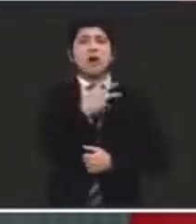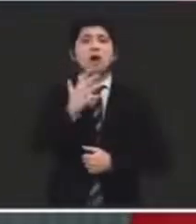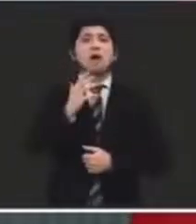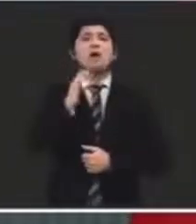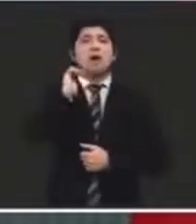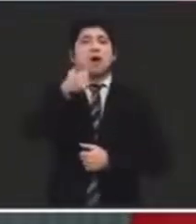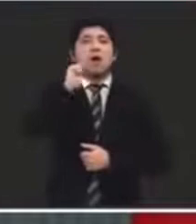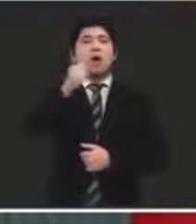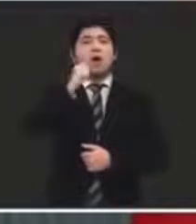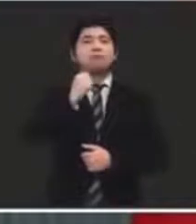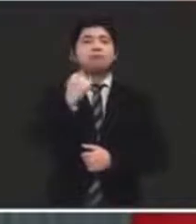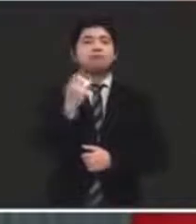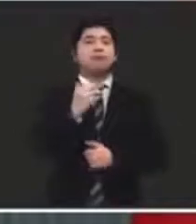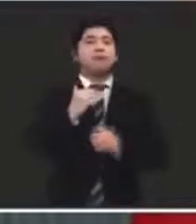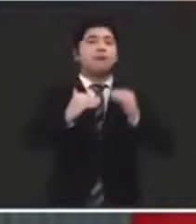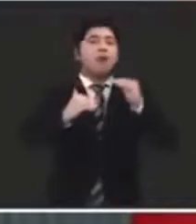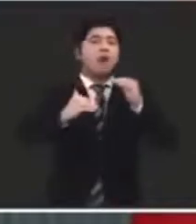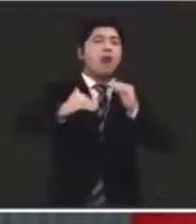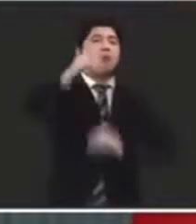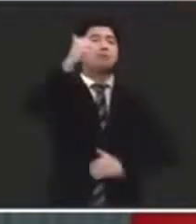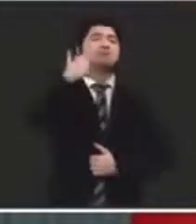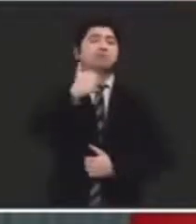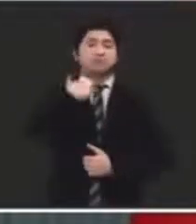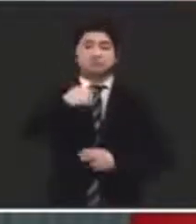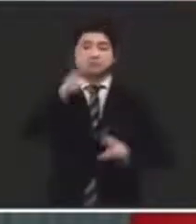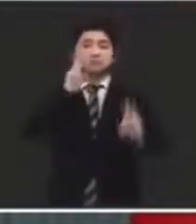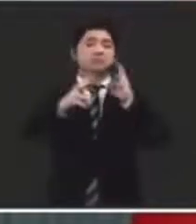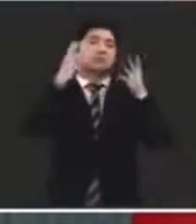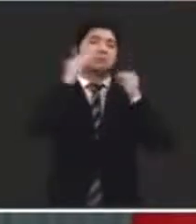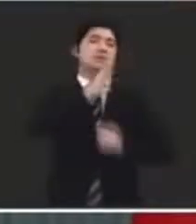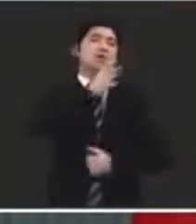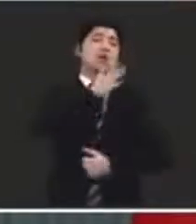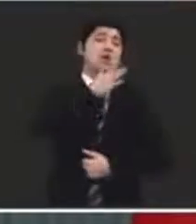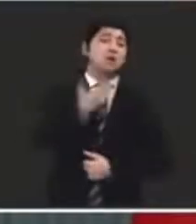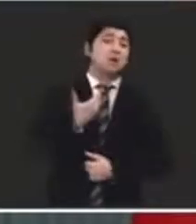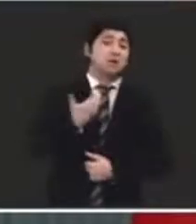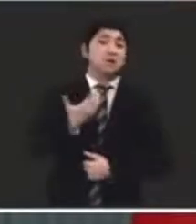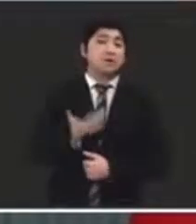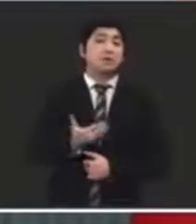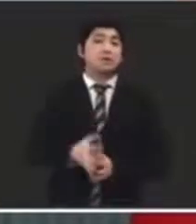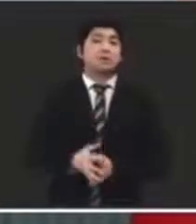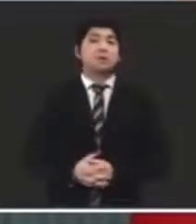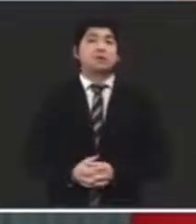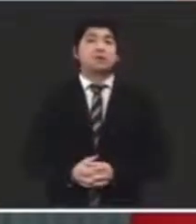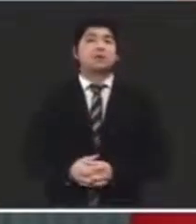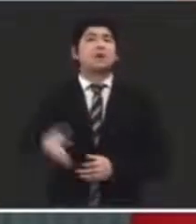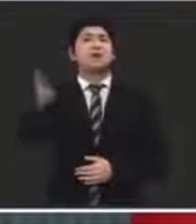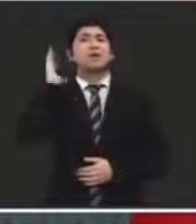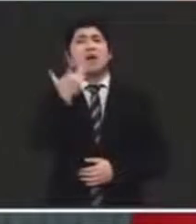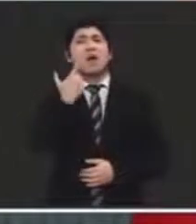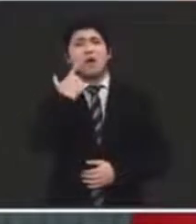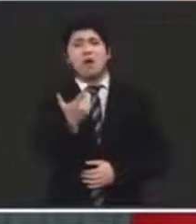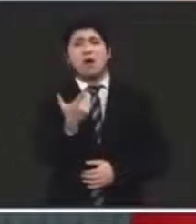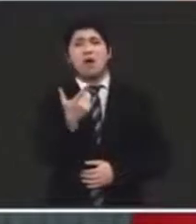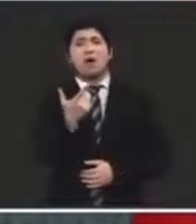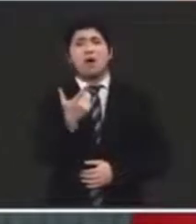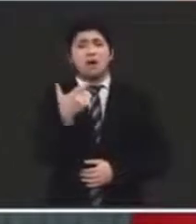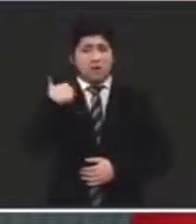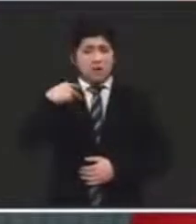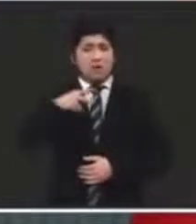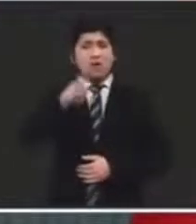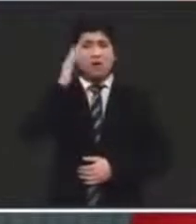her geçen gün artacağına işaret ediyor neydi o giderdik